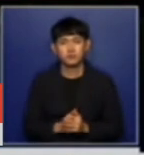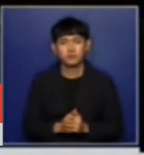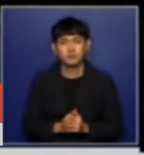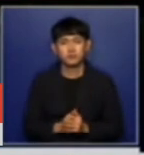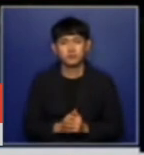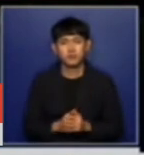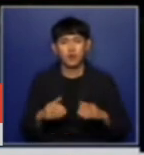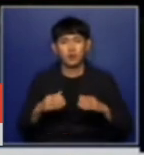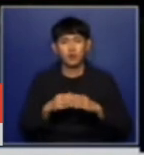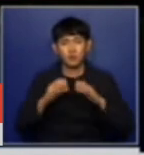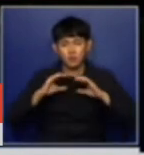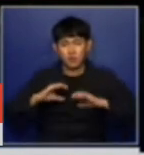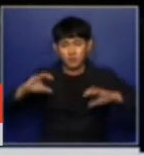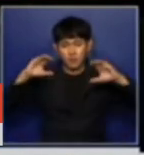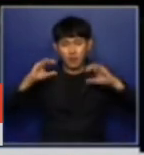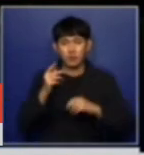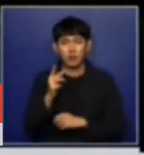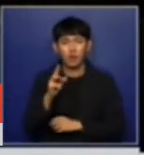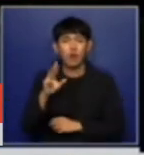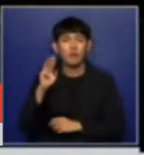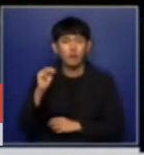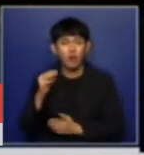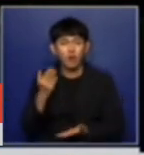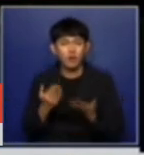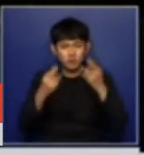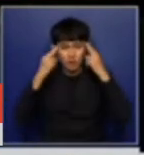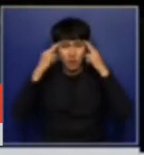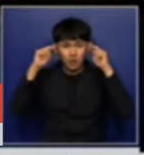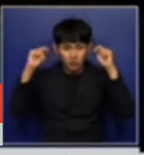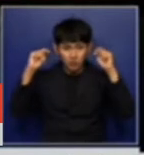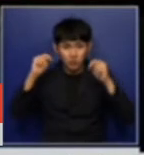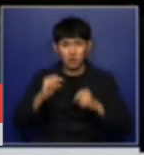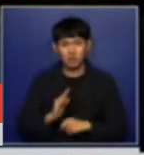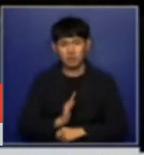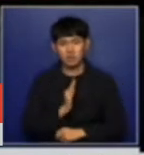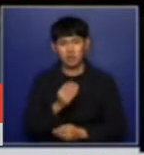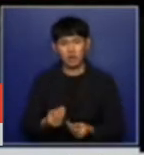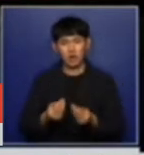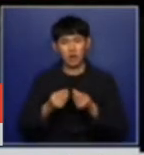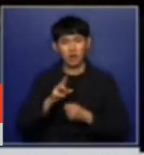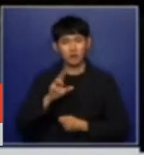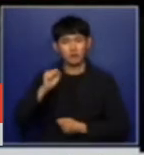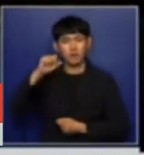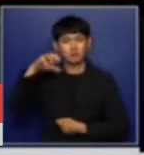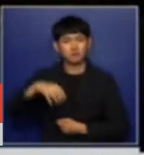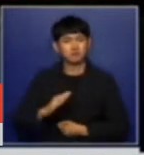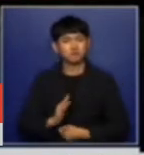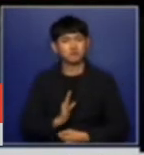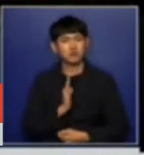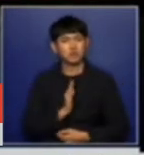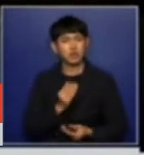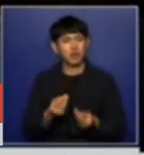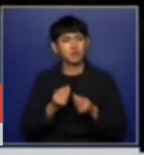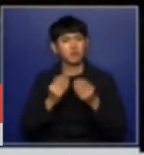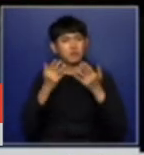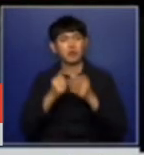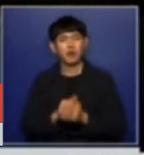คณะรัฐมนตรีหรือตัวท่านนายกรัฐมนตรีเองเนี่ยไม่ให้เกียรติสภาเลยครับท่านดูถูกส